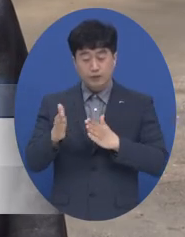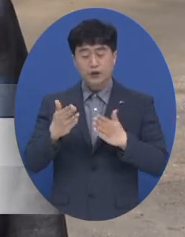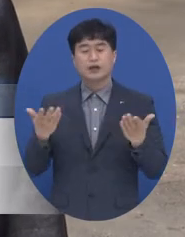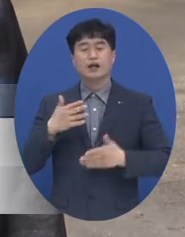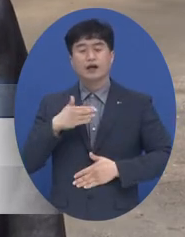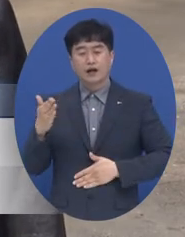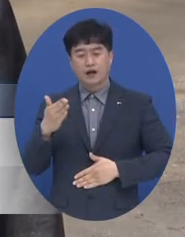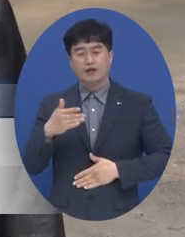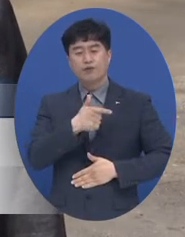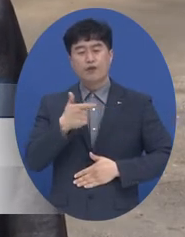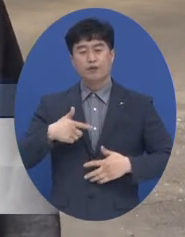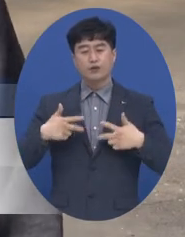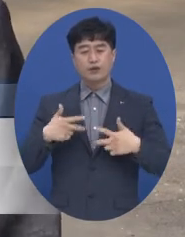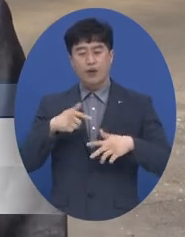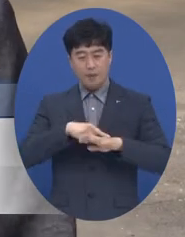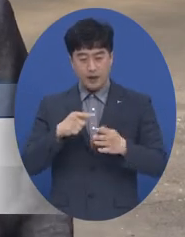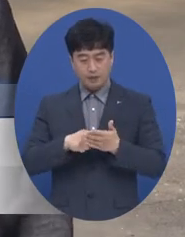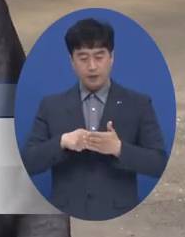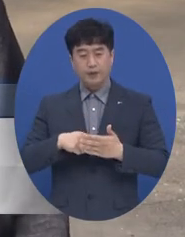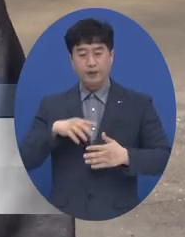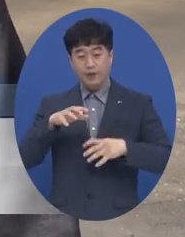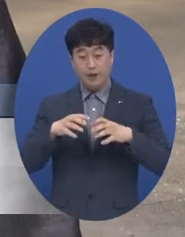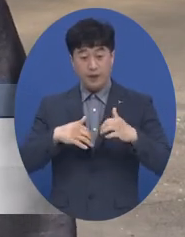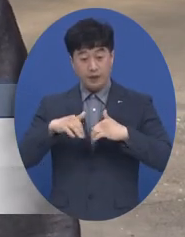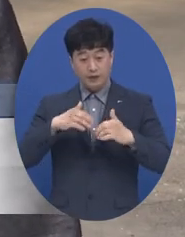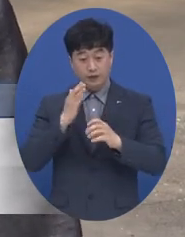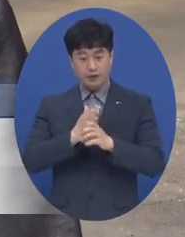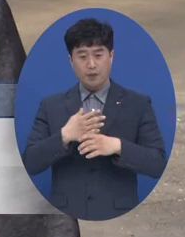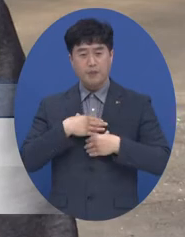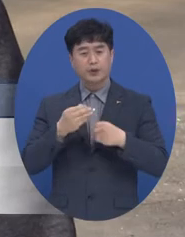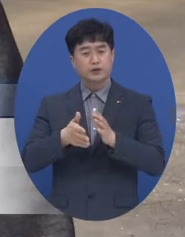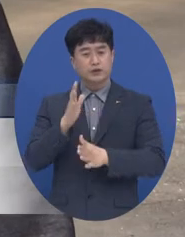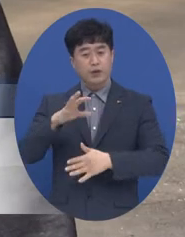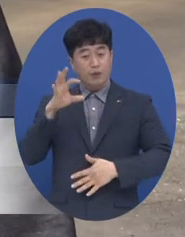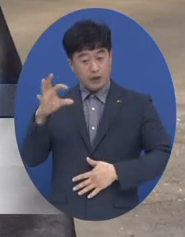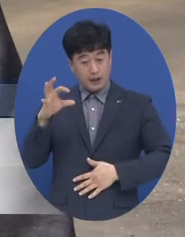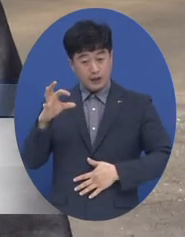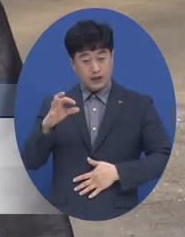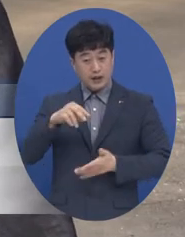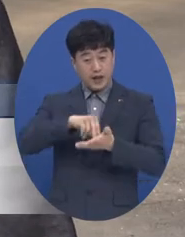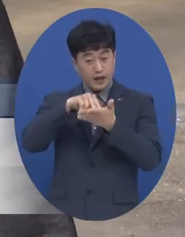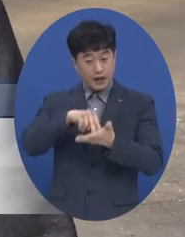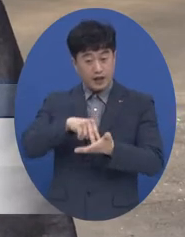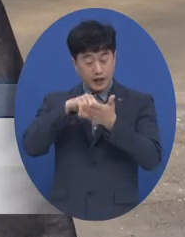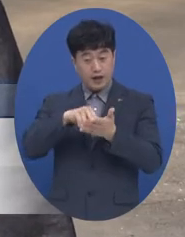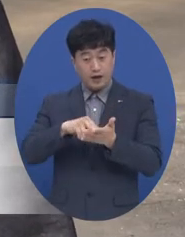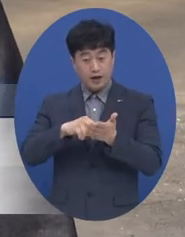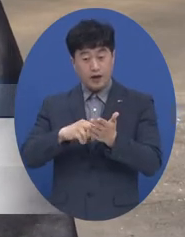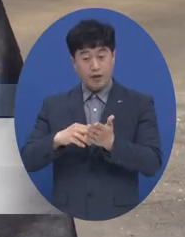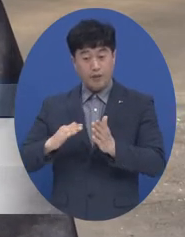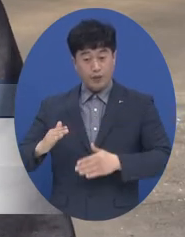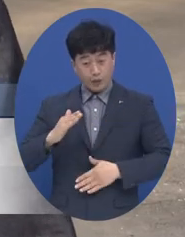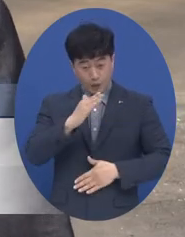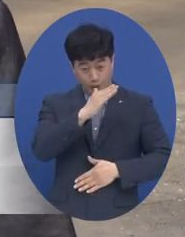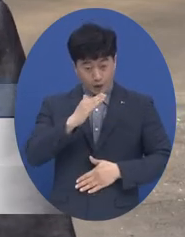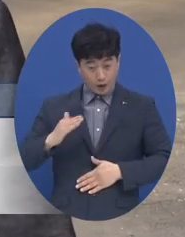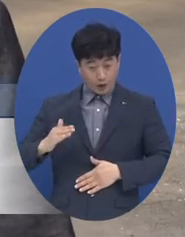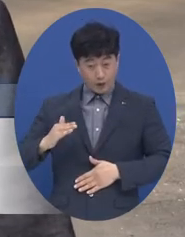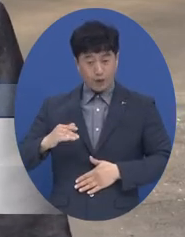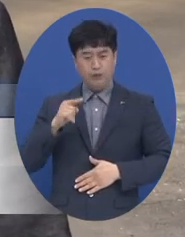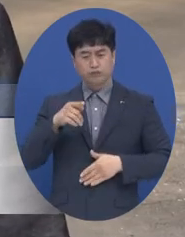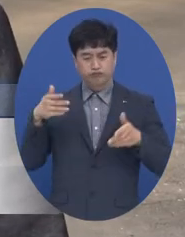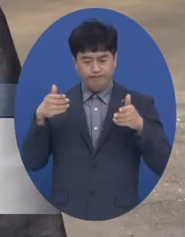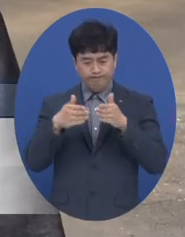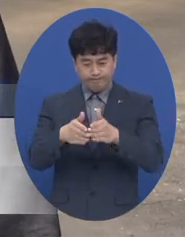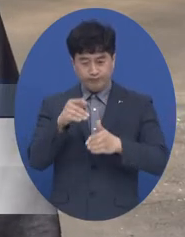줄거운 마음으로 다니고 있습니다 편의 시설 화장실이 되던가 예 레벨 테라 던가 경사로 라던가